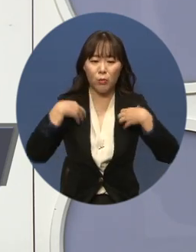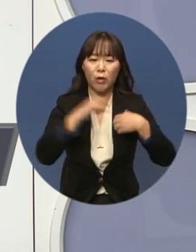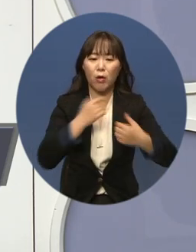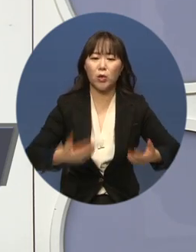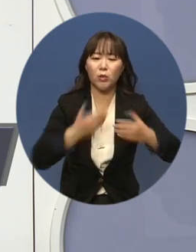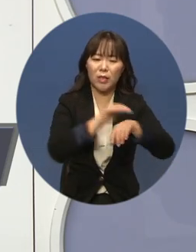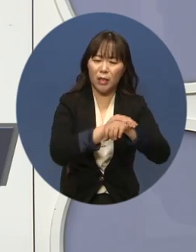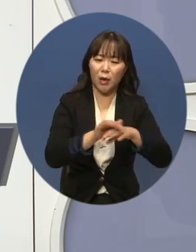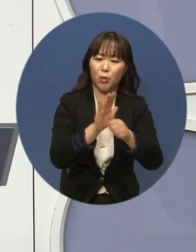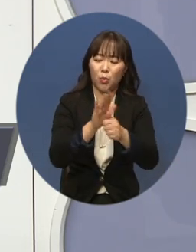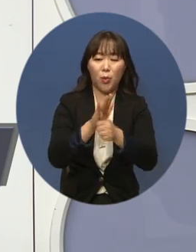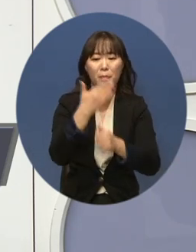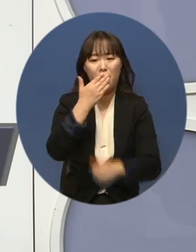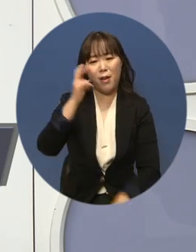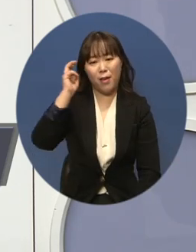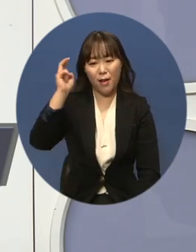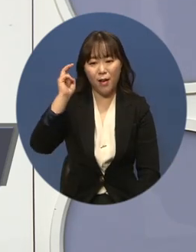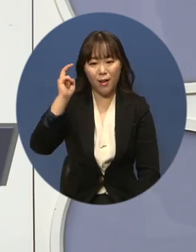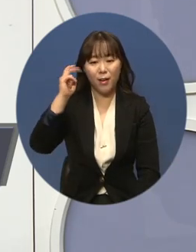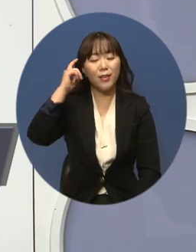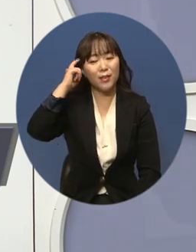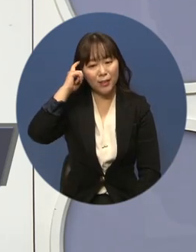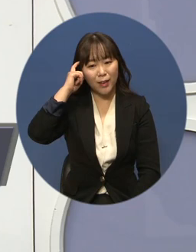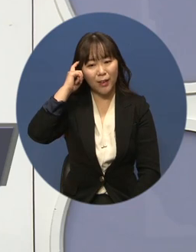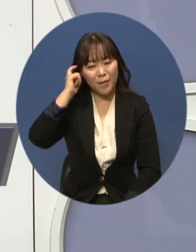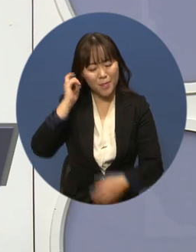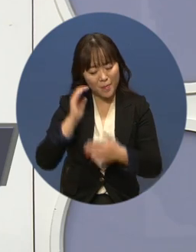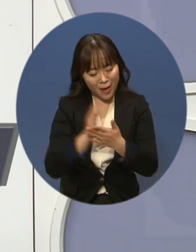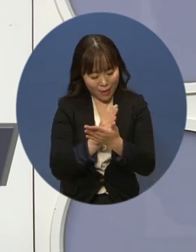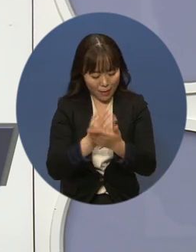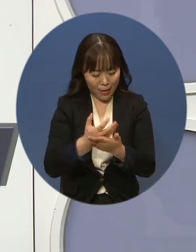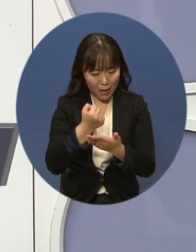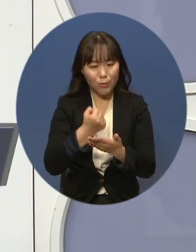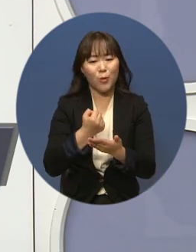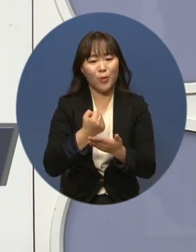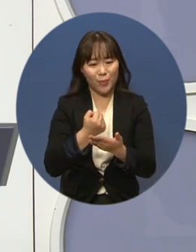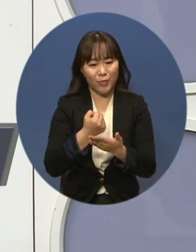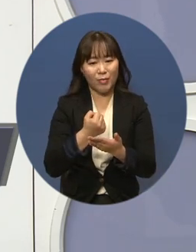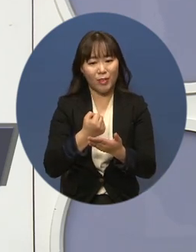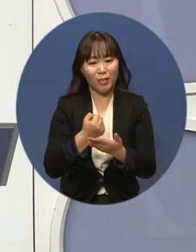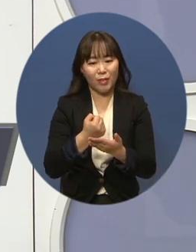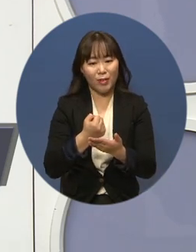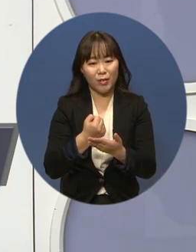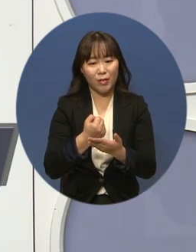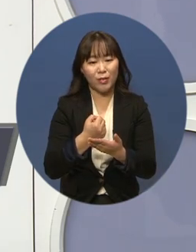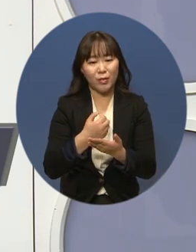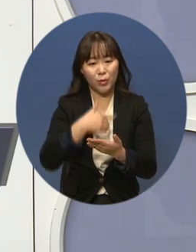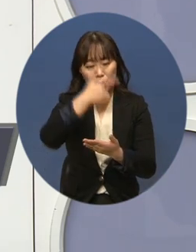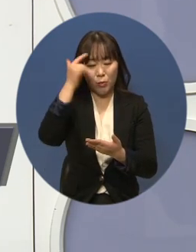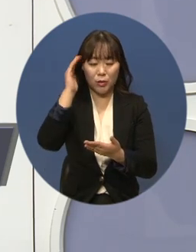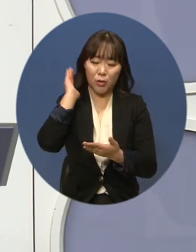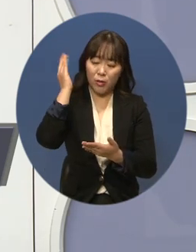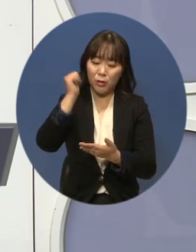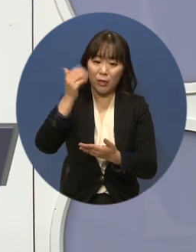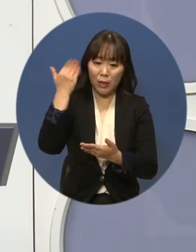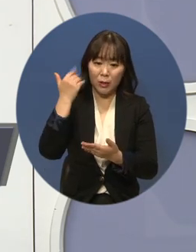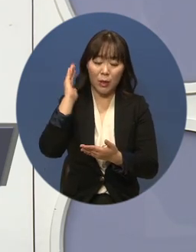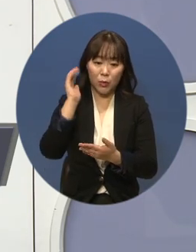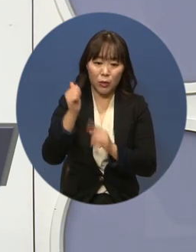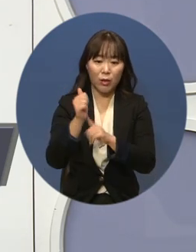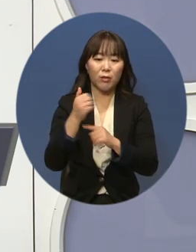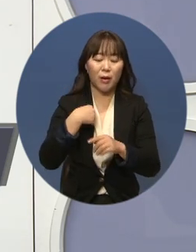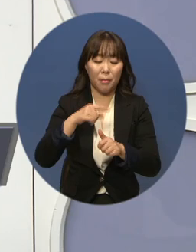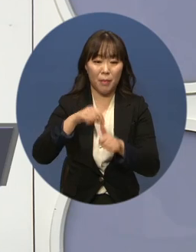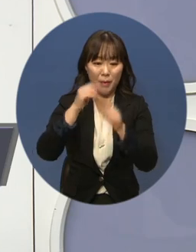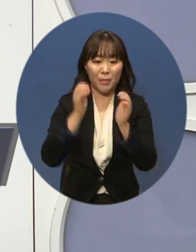헌신적으로 잘 도우겠더나, 도우겠구나 이런 판단에서 정말 노무현 대통령이 저를 발탁했고요. 제가 이제